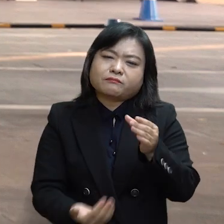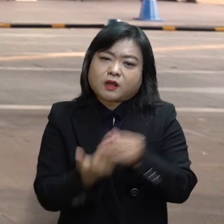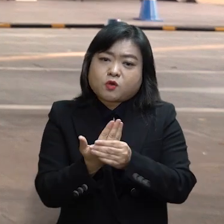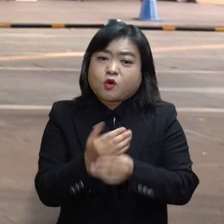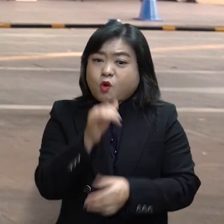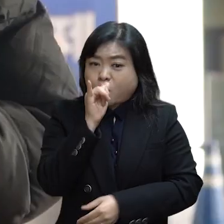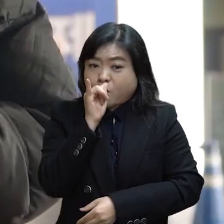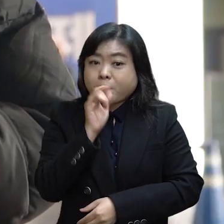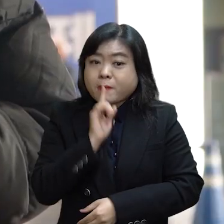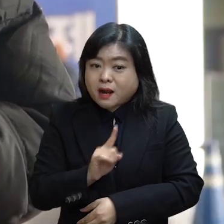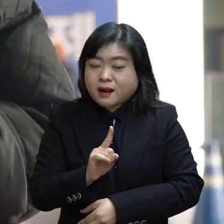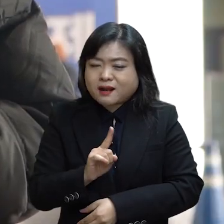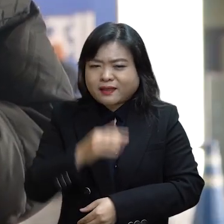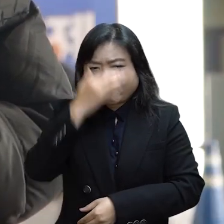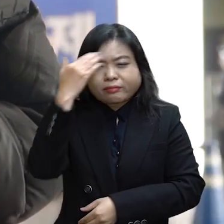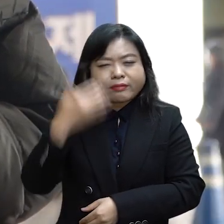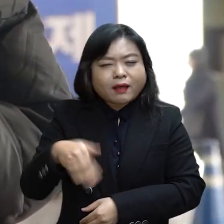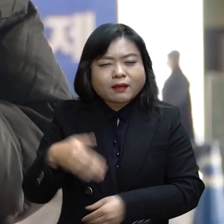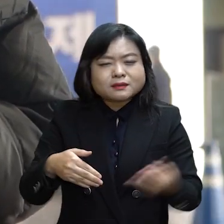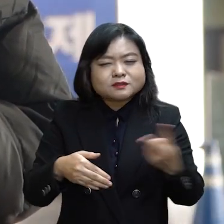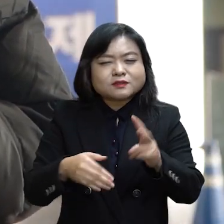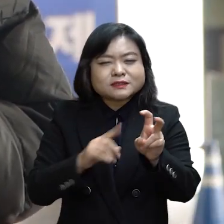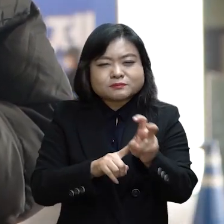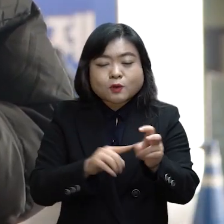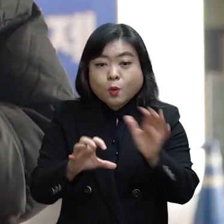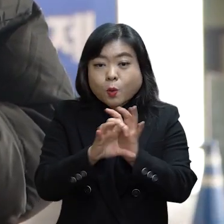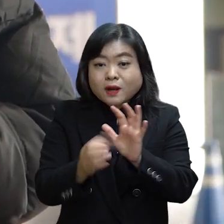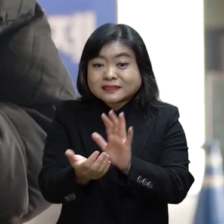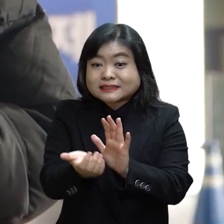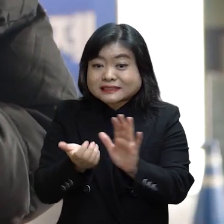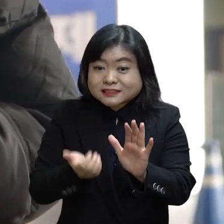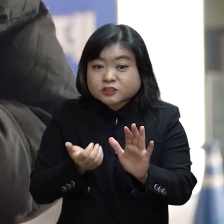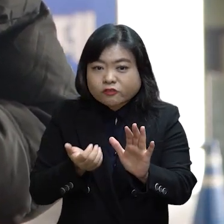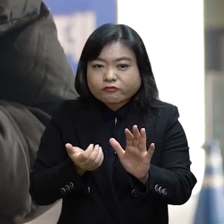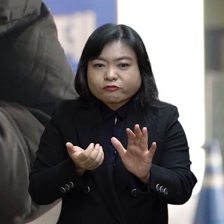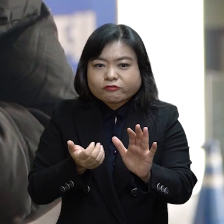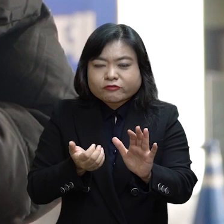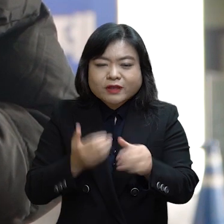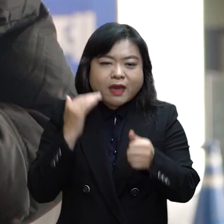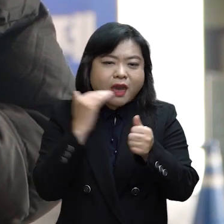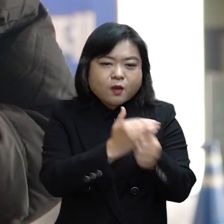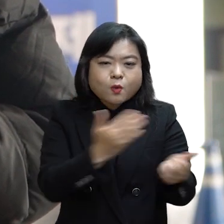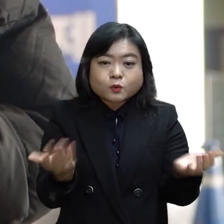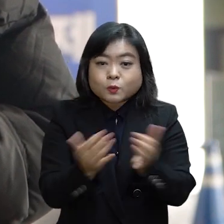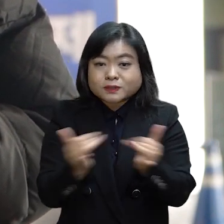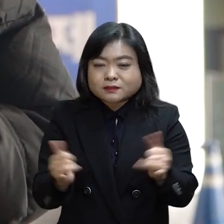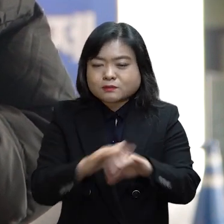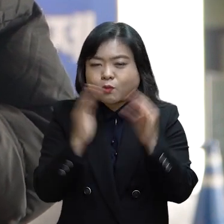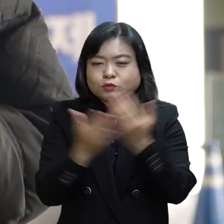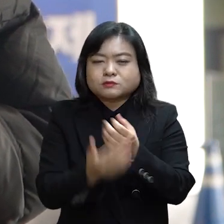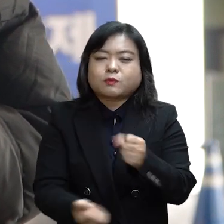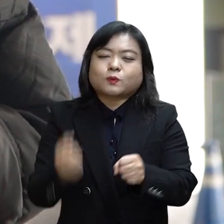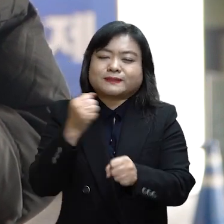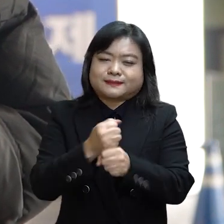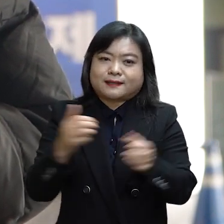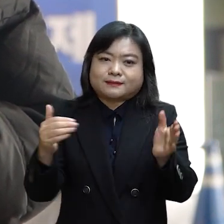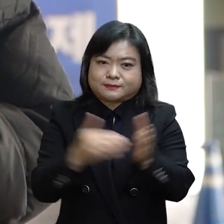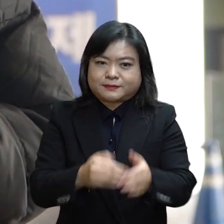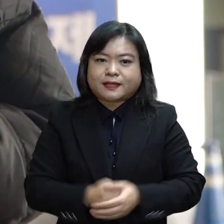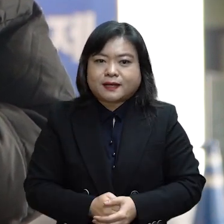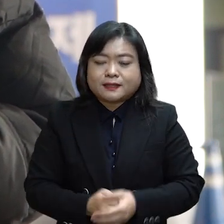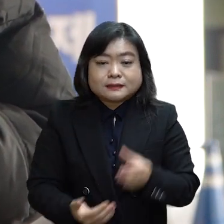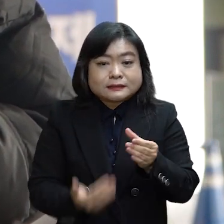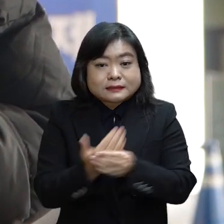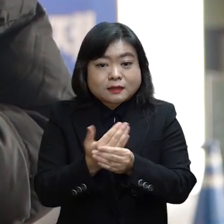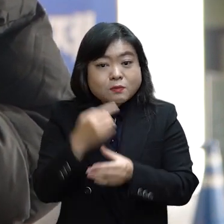있었다고 하는데요. 다행히 2020년 코로나가 발생하기 직전에 이 해고 노동자들은 모두 복직을 하였습니다.